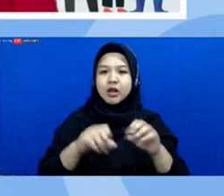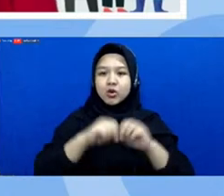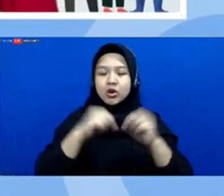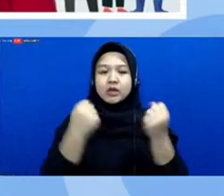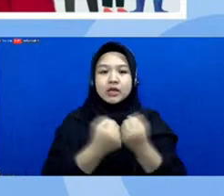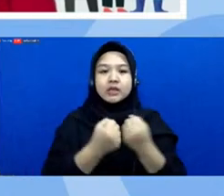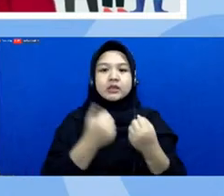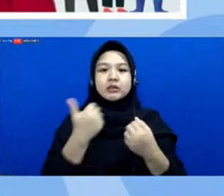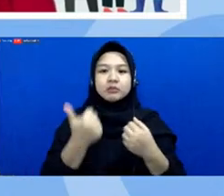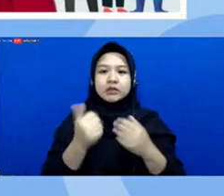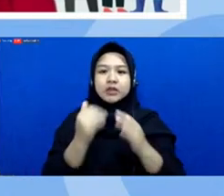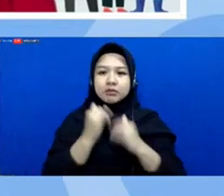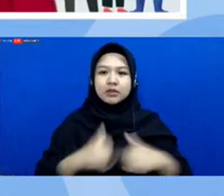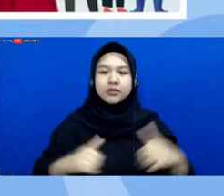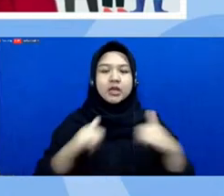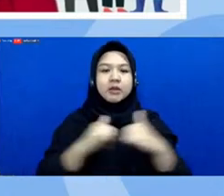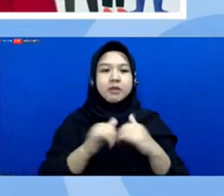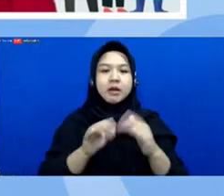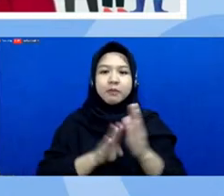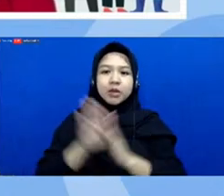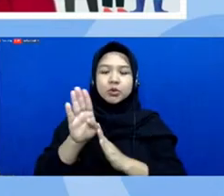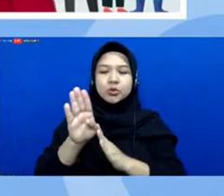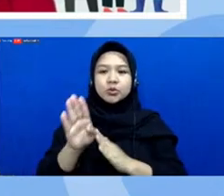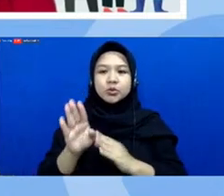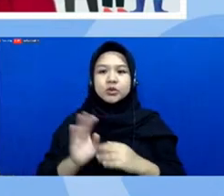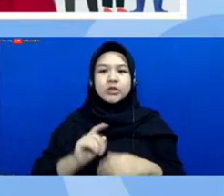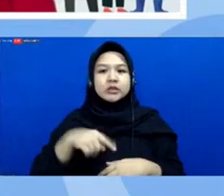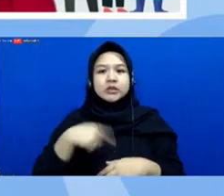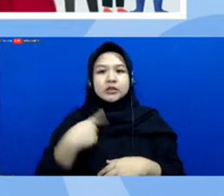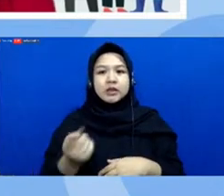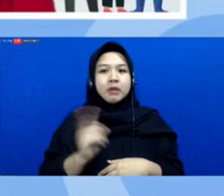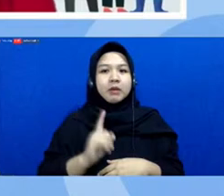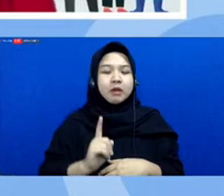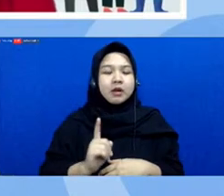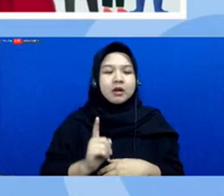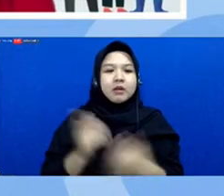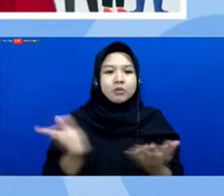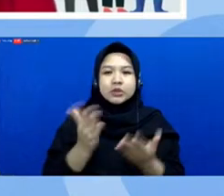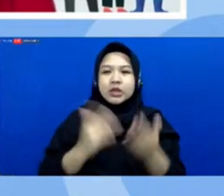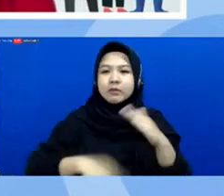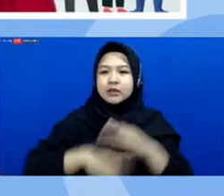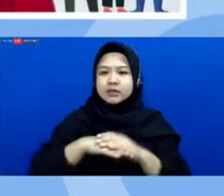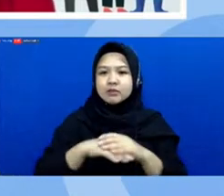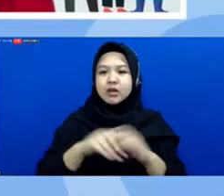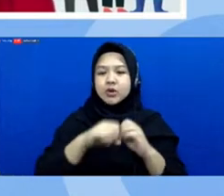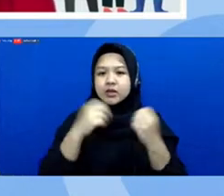bisa sama-sama maju begitu, Pak. Sejauh mana ini pemaksimalan dari organisasi dan juga